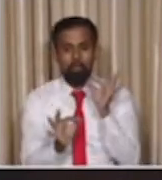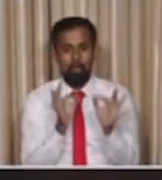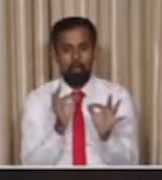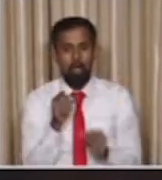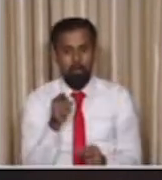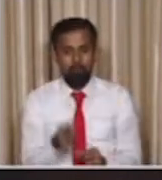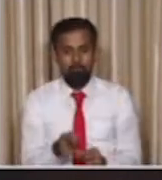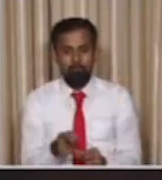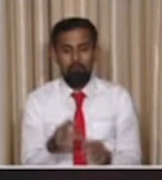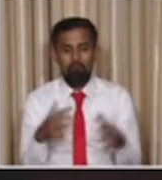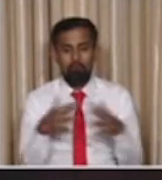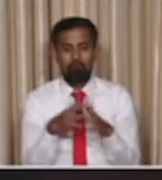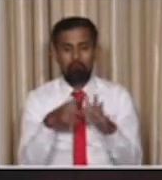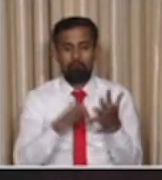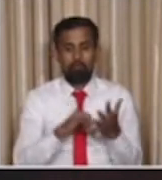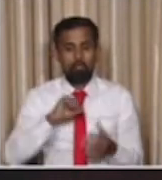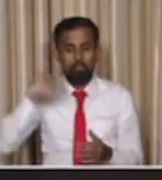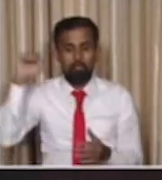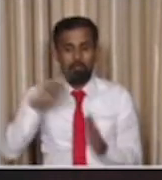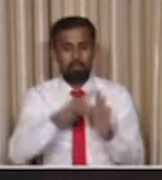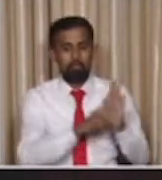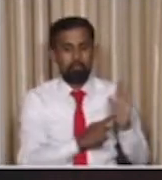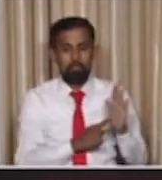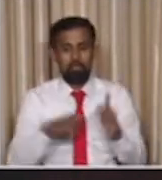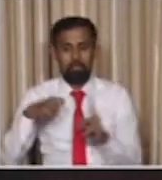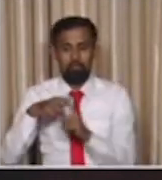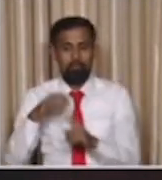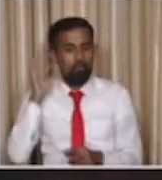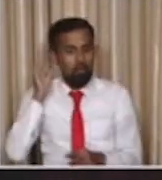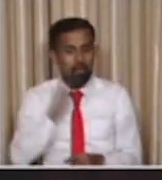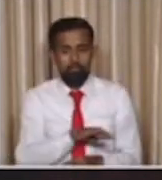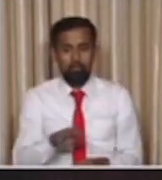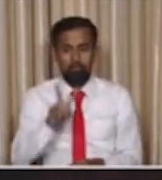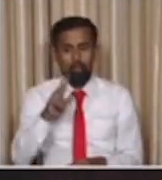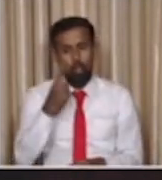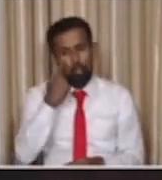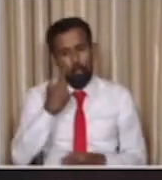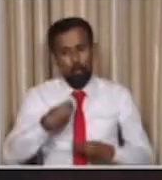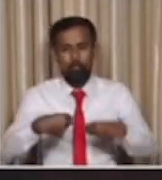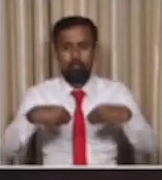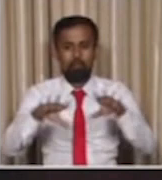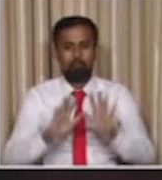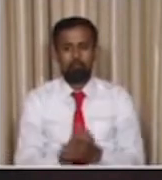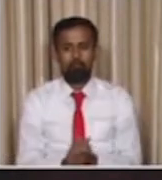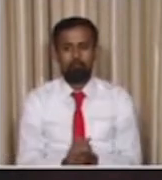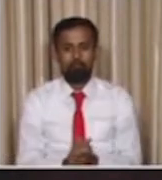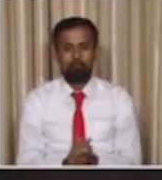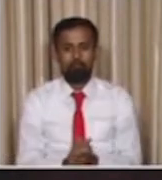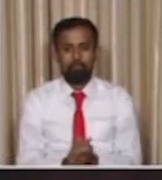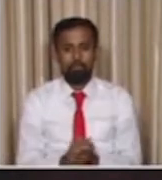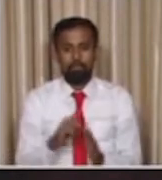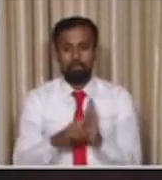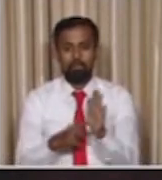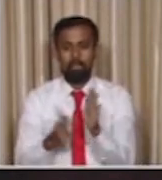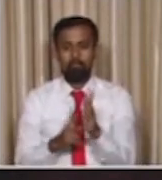ජාතකේ වෙස්සන්තර රයිතුමා ජාලියයි ක්‍රිෂ්ණජිනයි තමන්ගේ දරුවෝ දෙන්න දන් දෙනවා මම අහන්න කැමති ජනතා